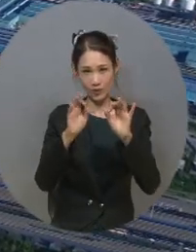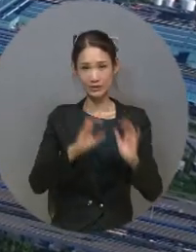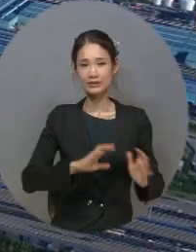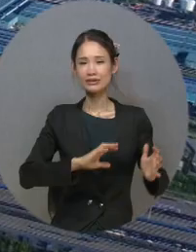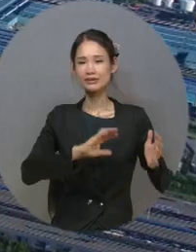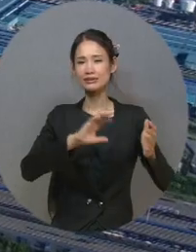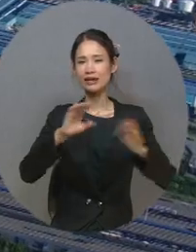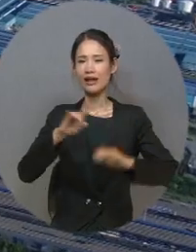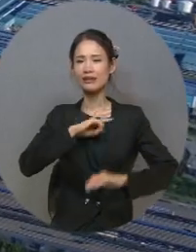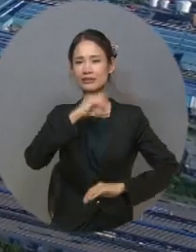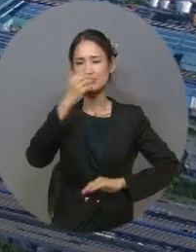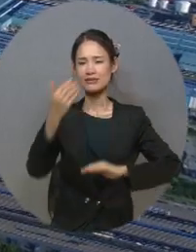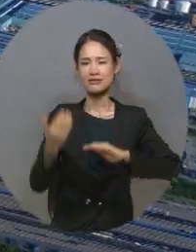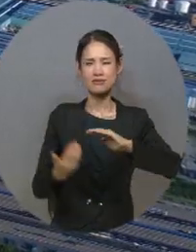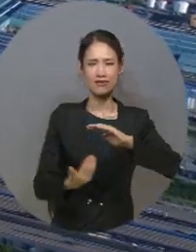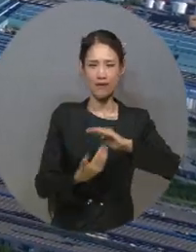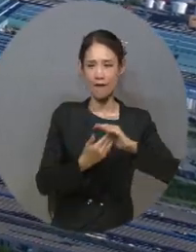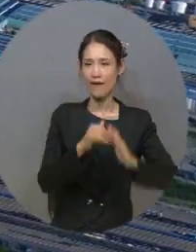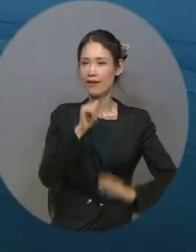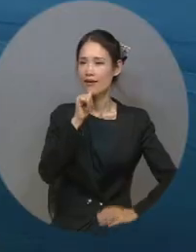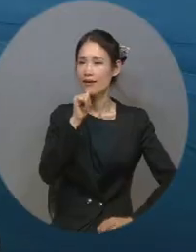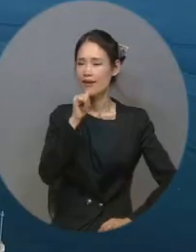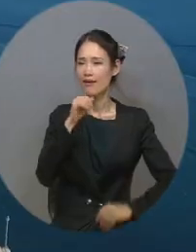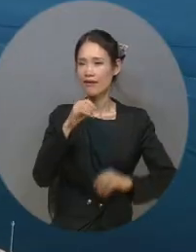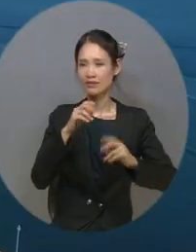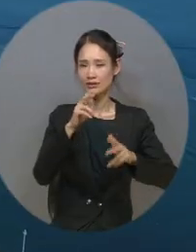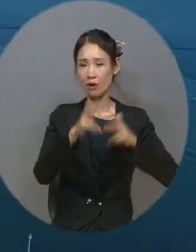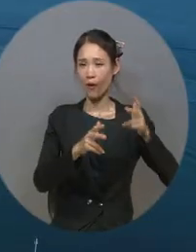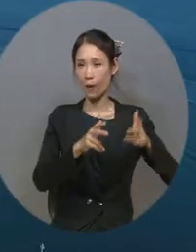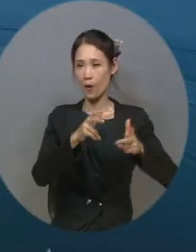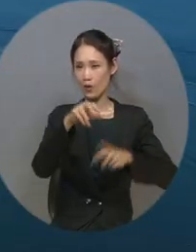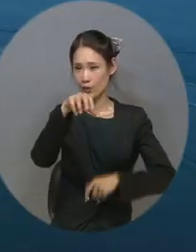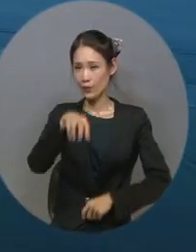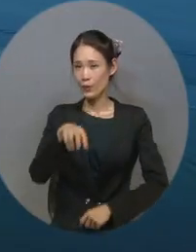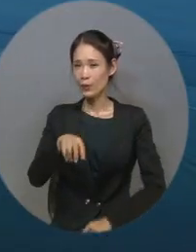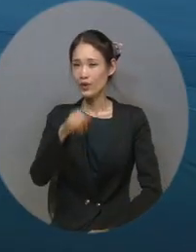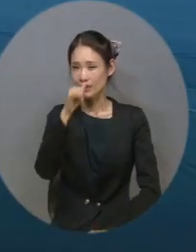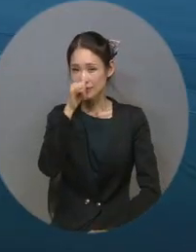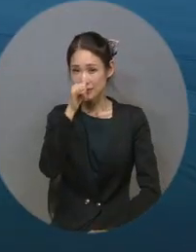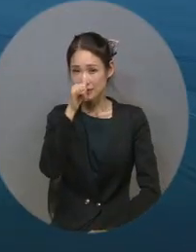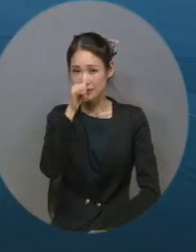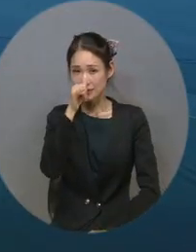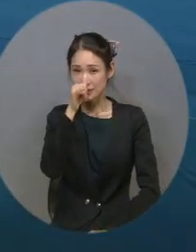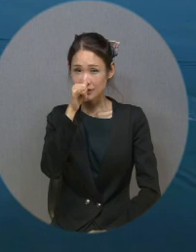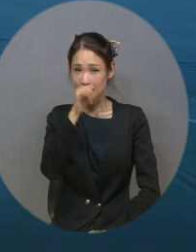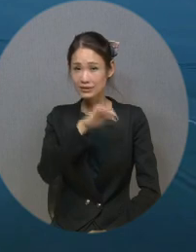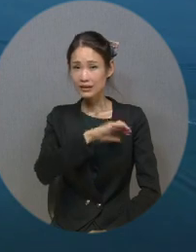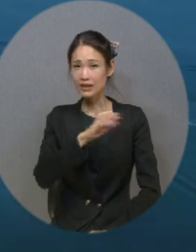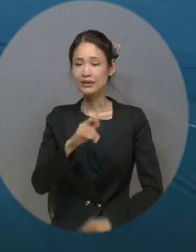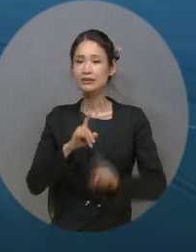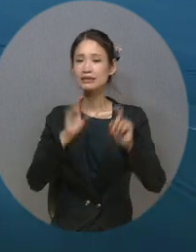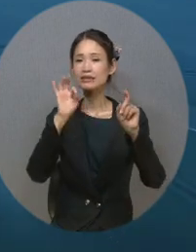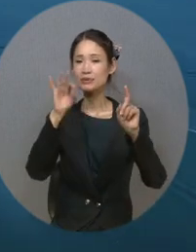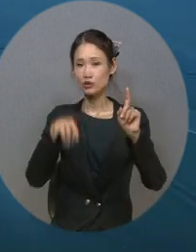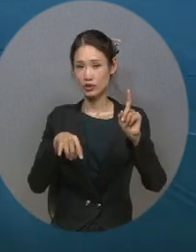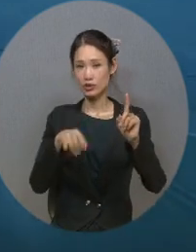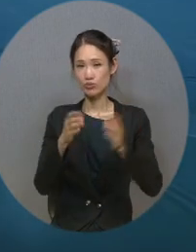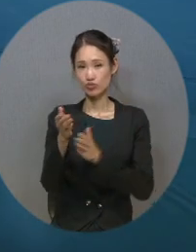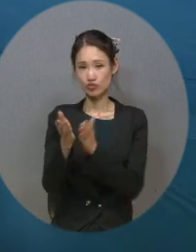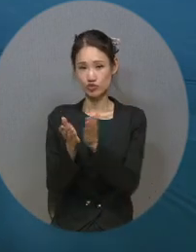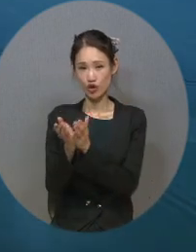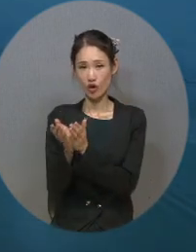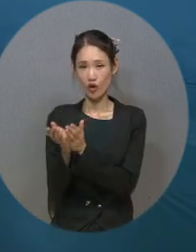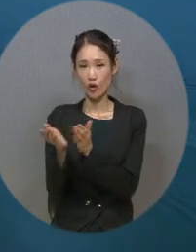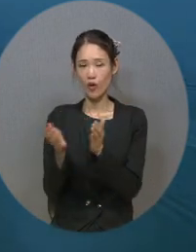최대의 제철소가 입지해 있고, 그 다음에 또 이제 세계 11위 무역항인 광양항이